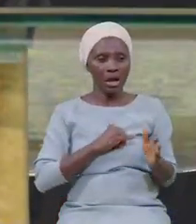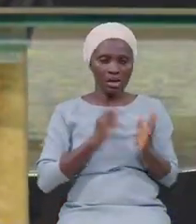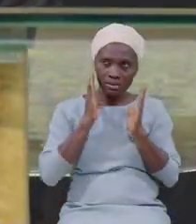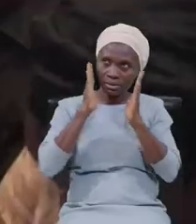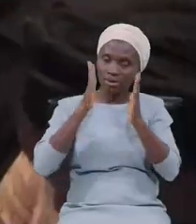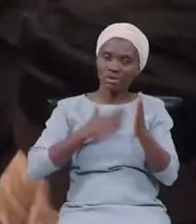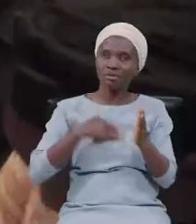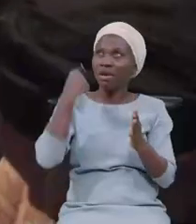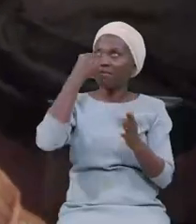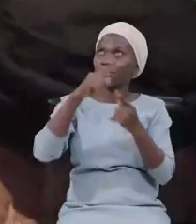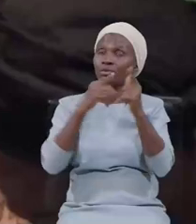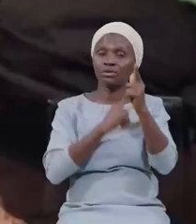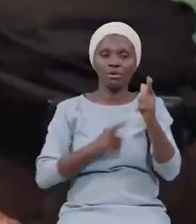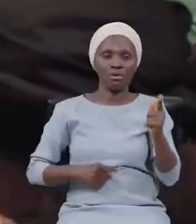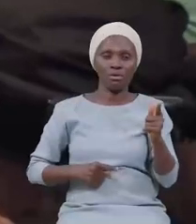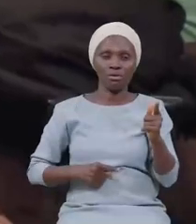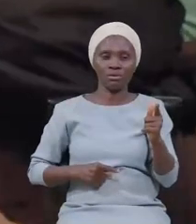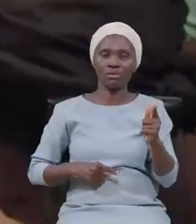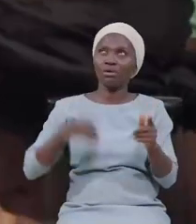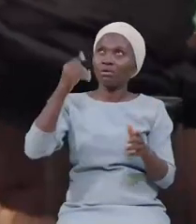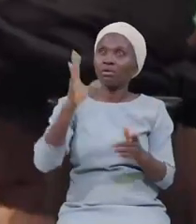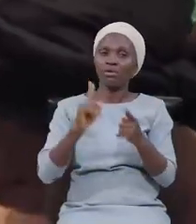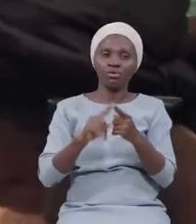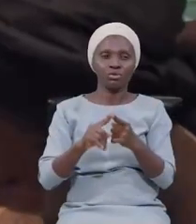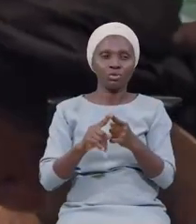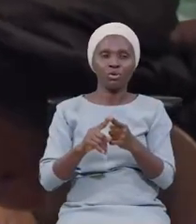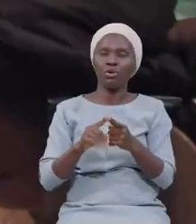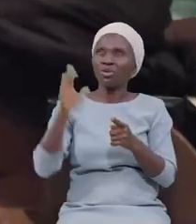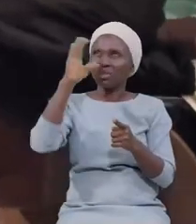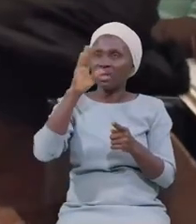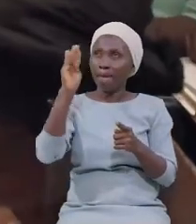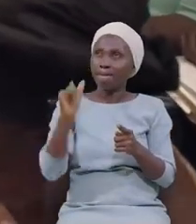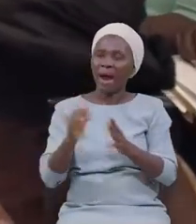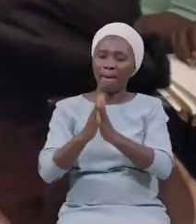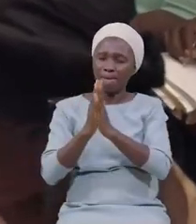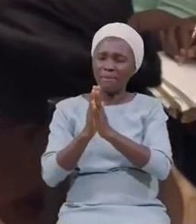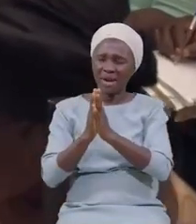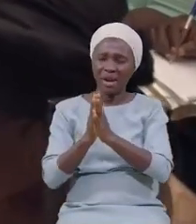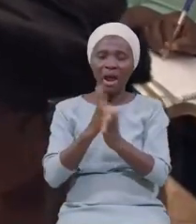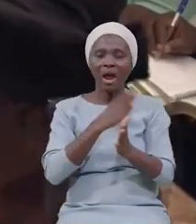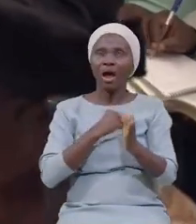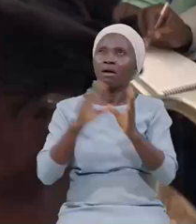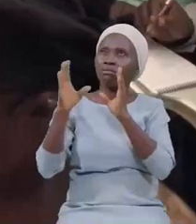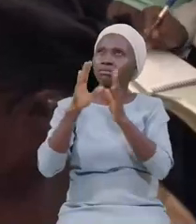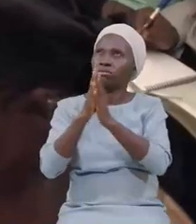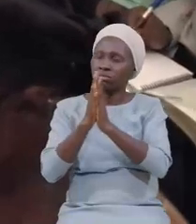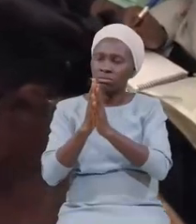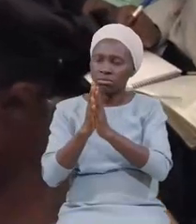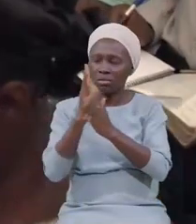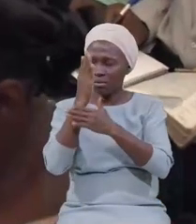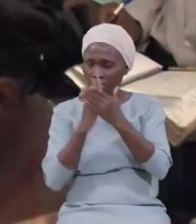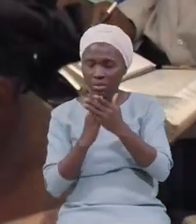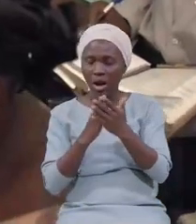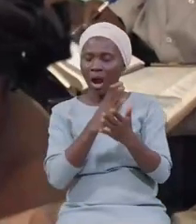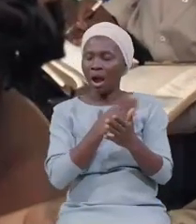Dieu afin de recourir à la prière et aux supplications en jeûnant et en prenant le sac et la